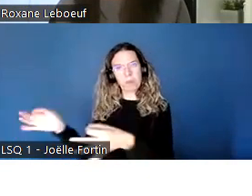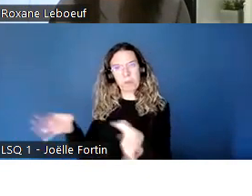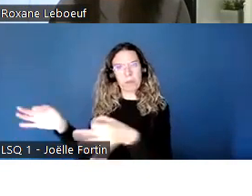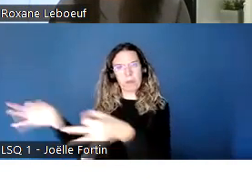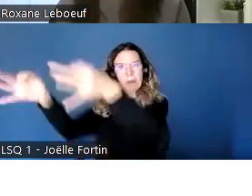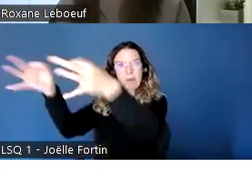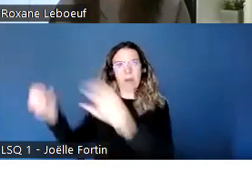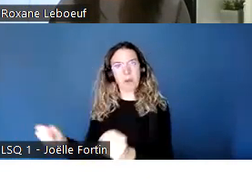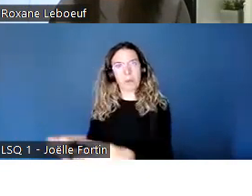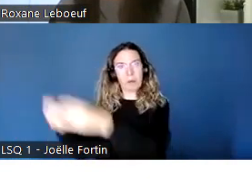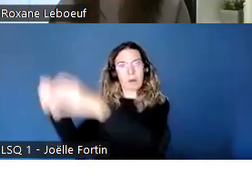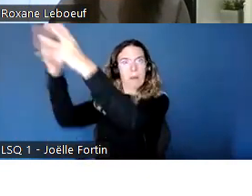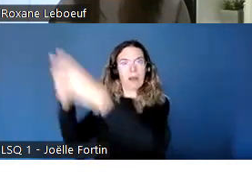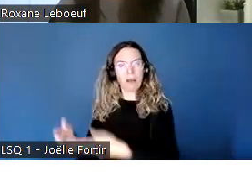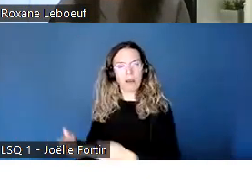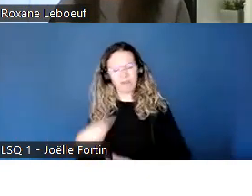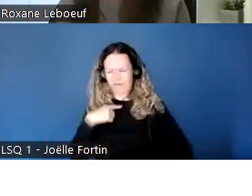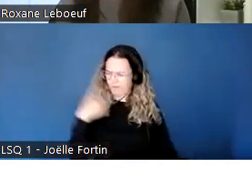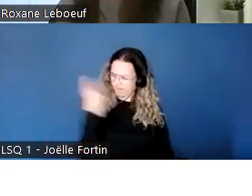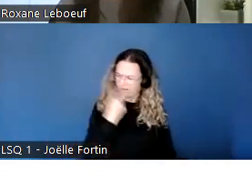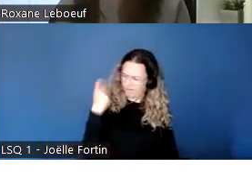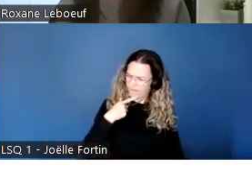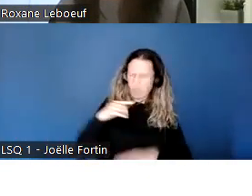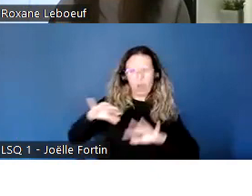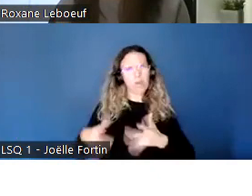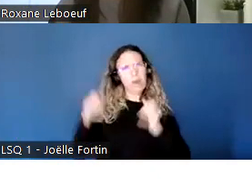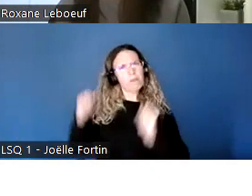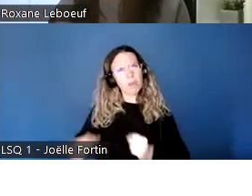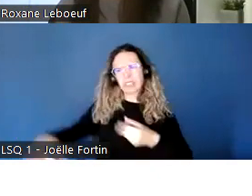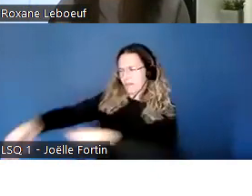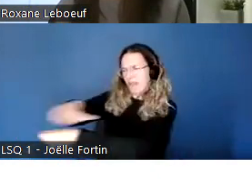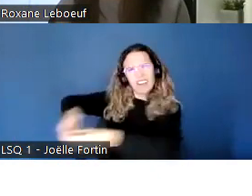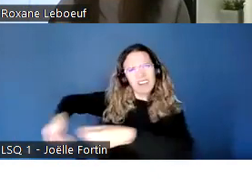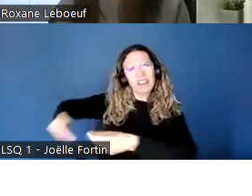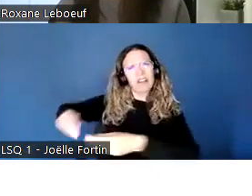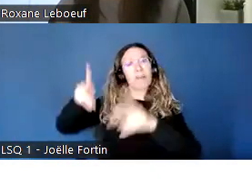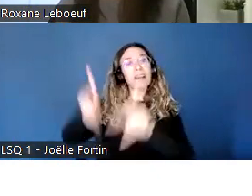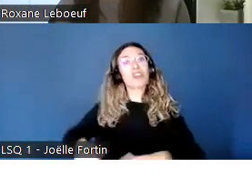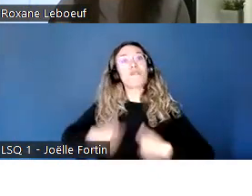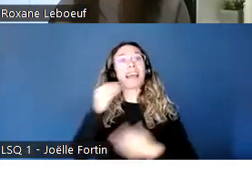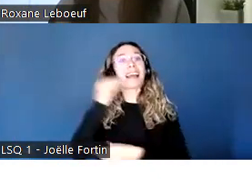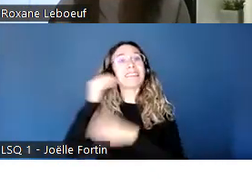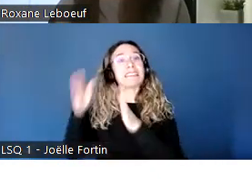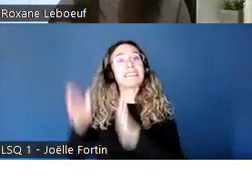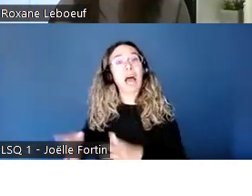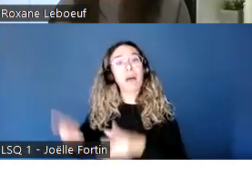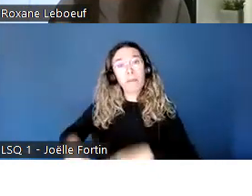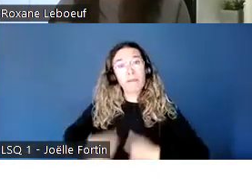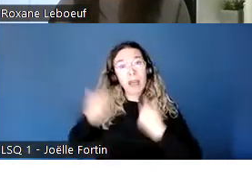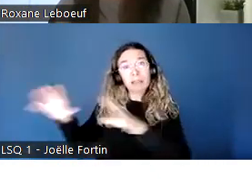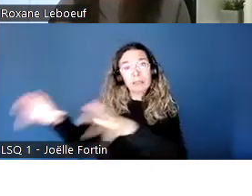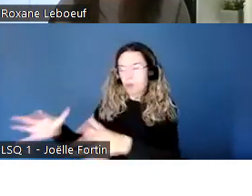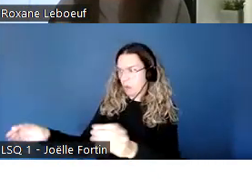Alors, elle nous dit comment on pourrait travailler pour améliorer les interactions entre résidents. Donc,